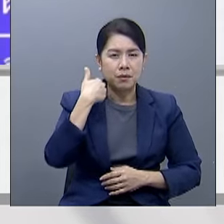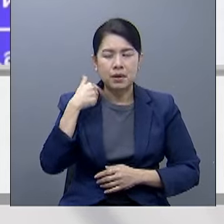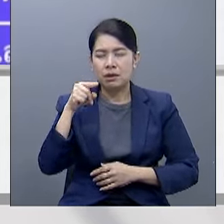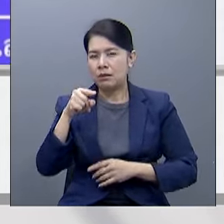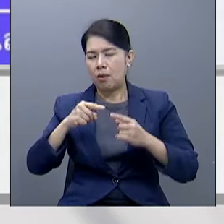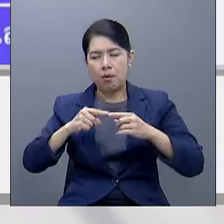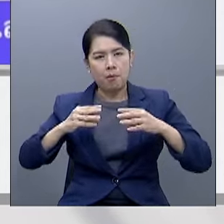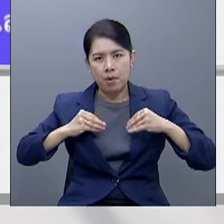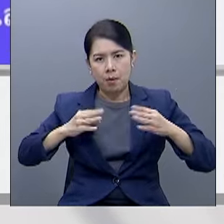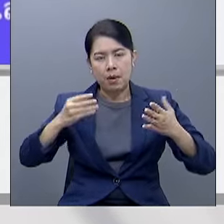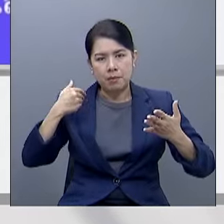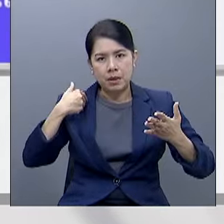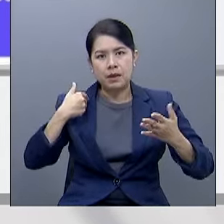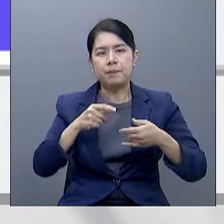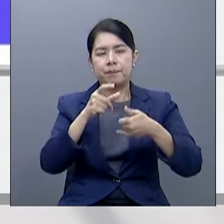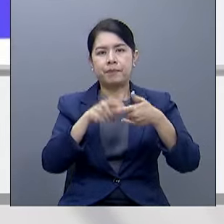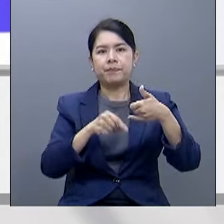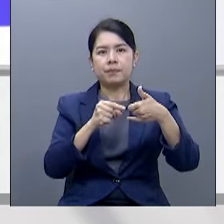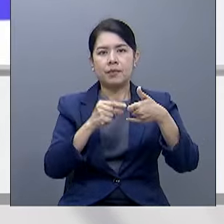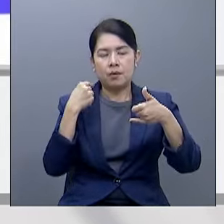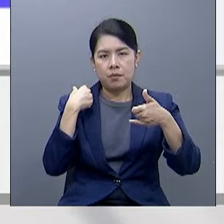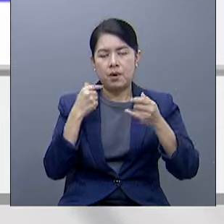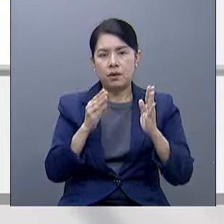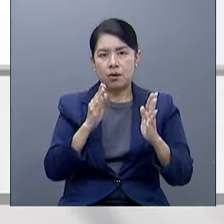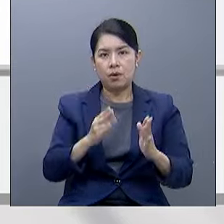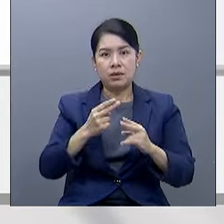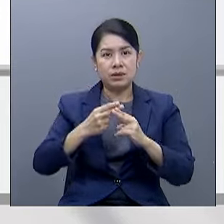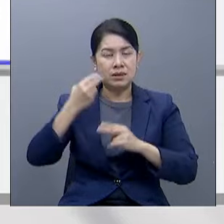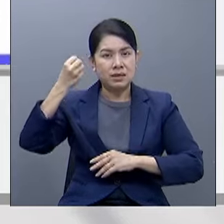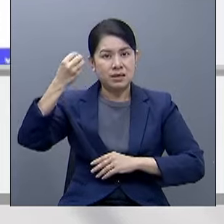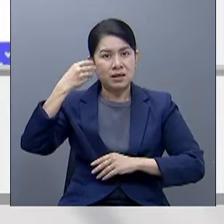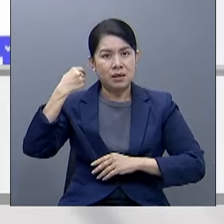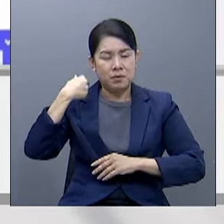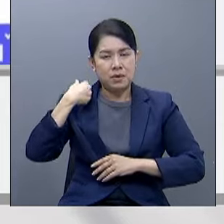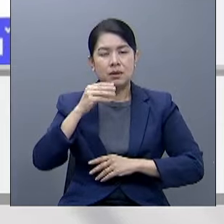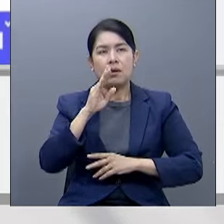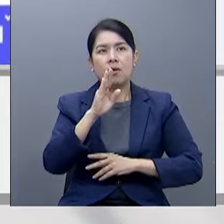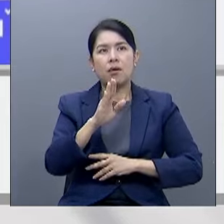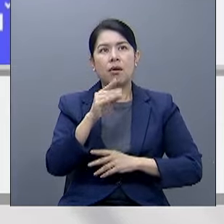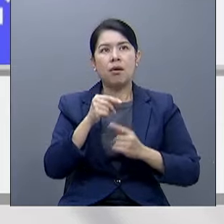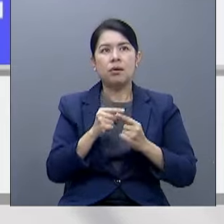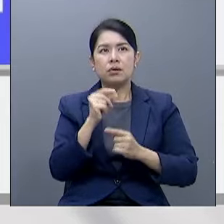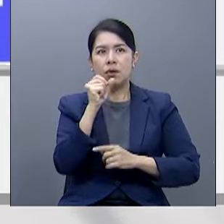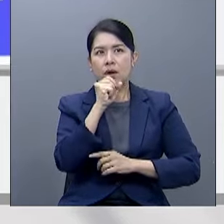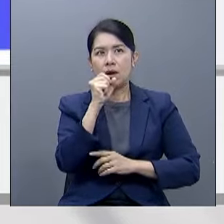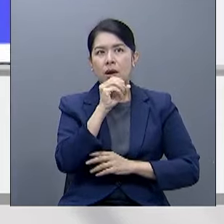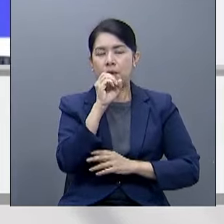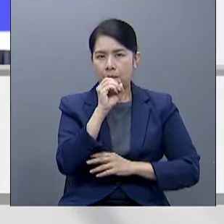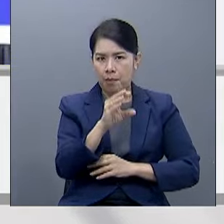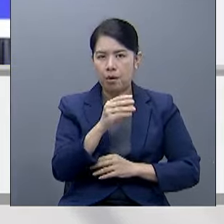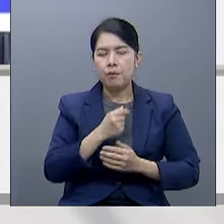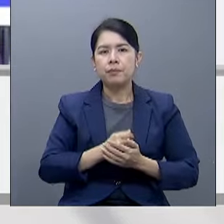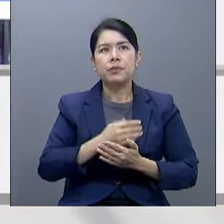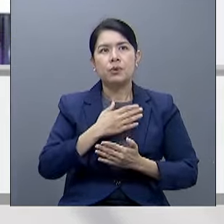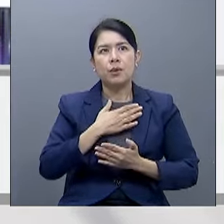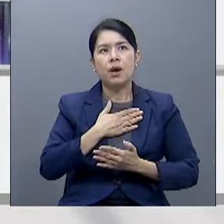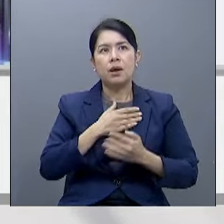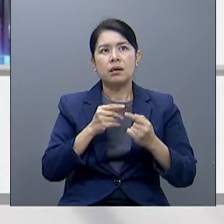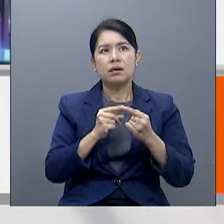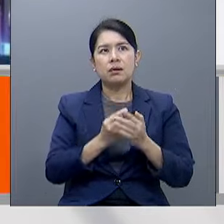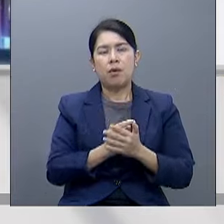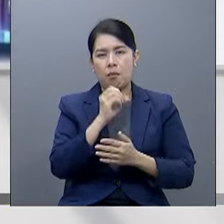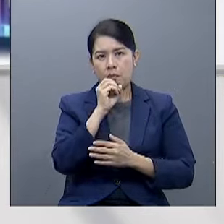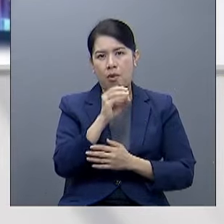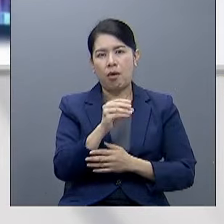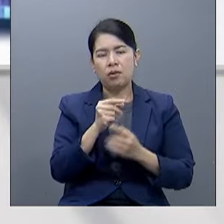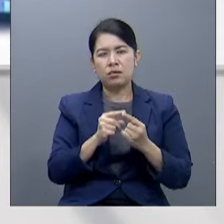วันมานี้เองคนดังในในแวดวงบันเทิงคุณก้องห้วยไร่ค่ะออกมาประกาศจุดยืนชัดเจนว่าไม่อนุญาต